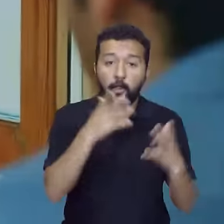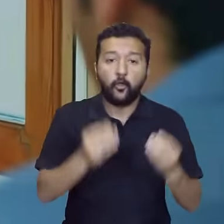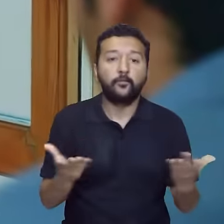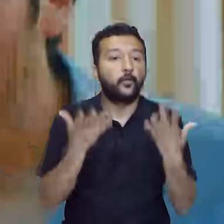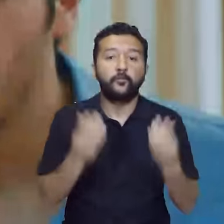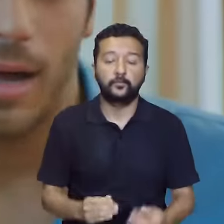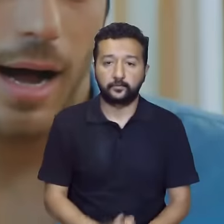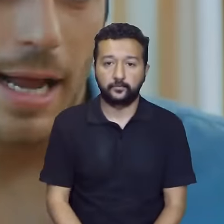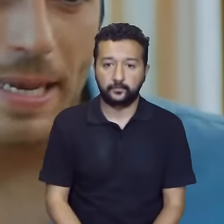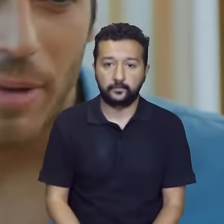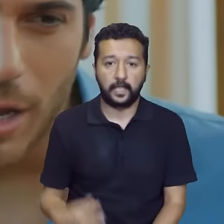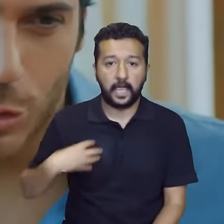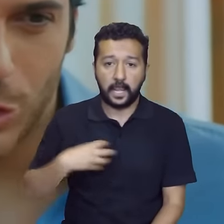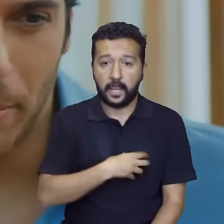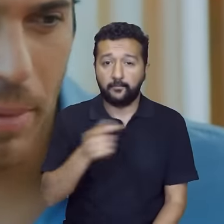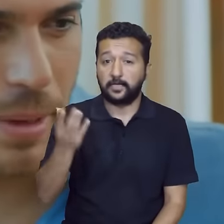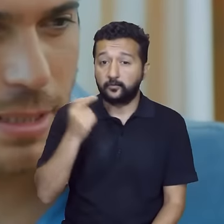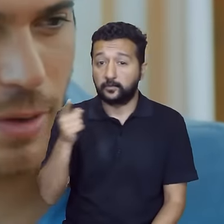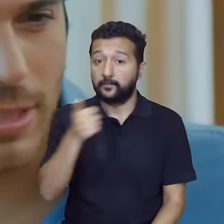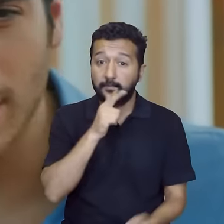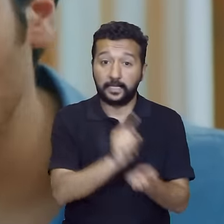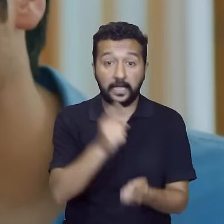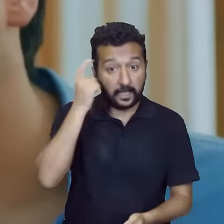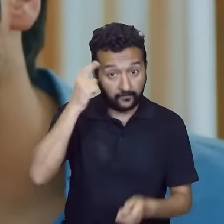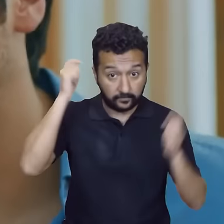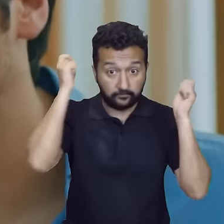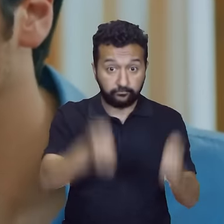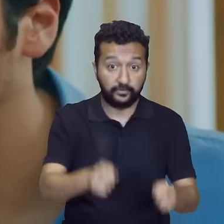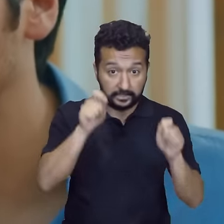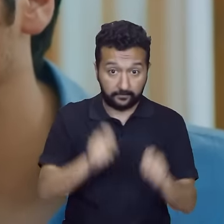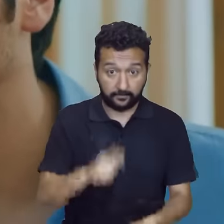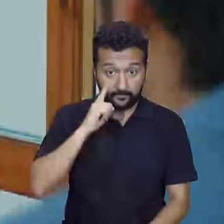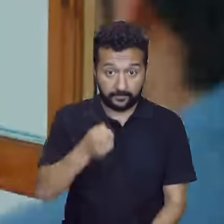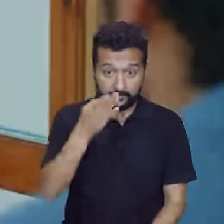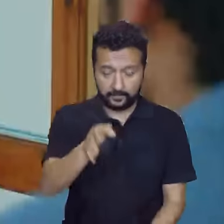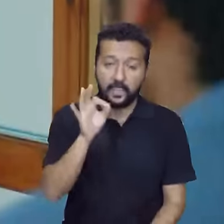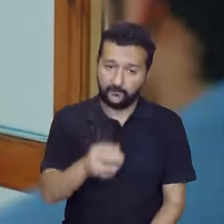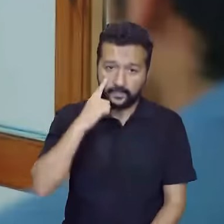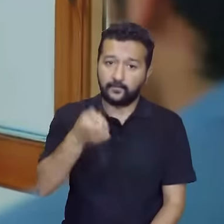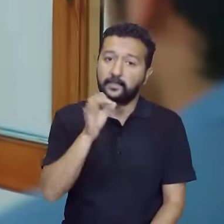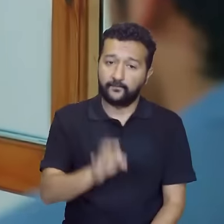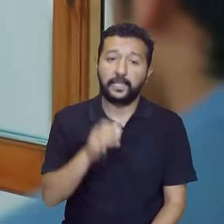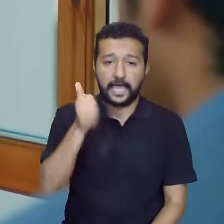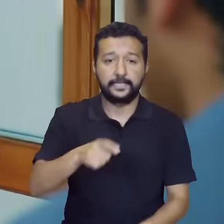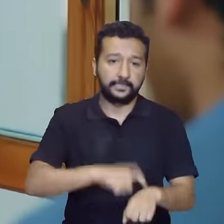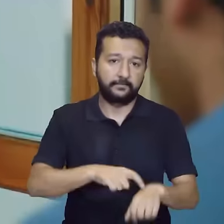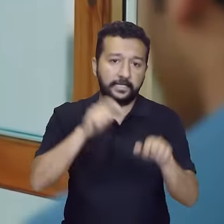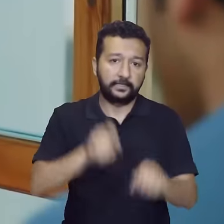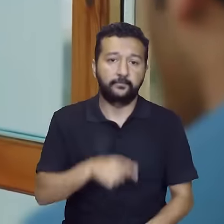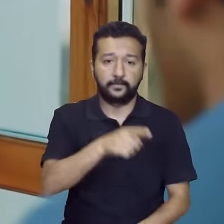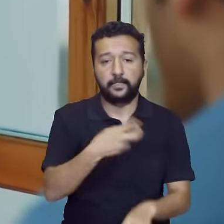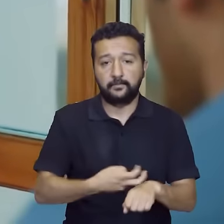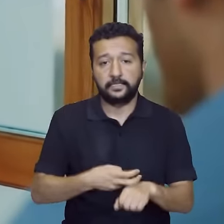varmış halimizde? Annem az önce babanın kafasında tablo parçaladı hayatım. Farkında mısın? Evet farkındayım. Her zaman yaptığı